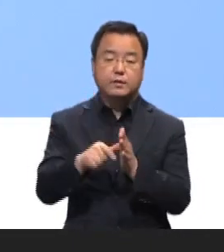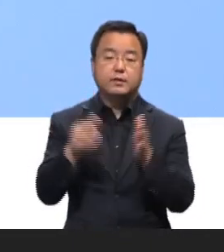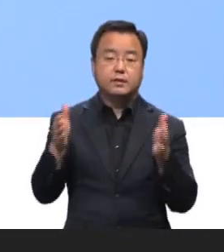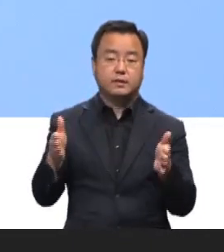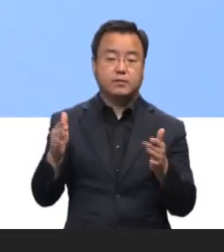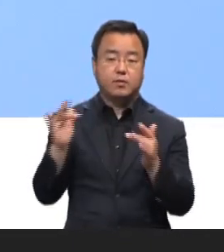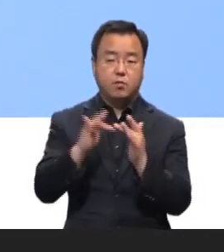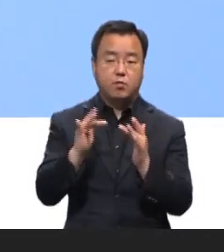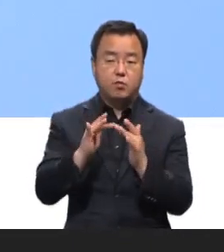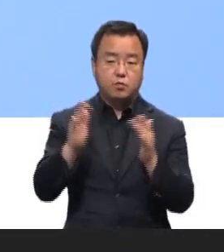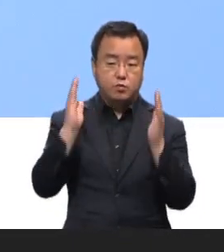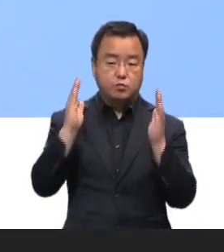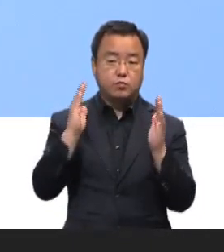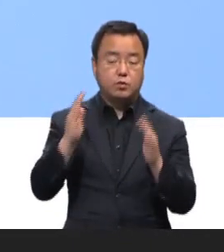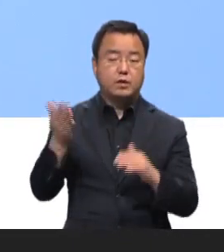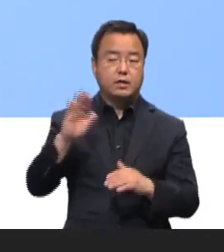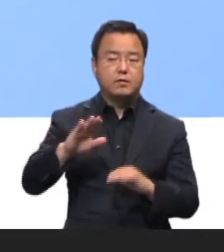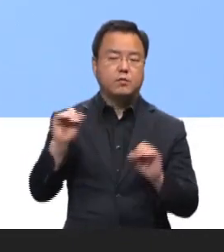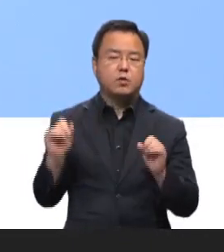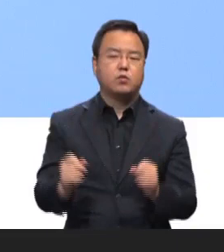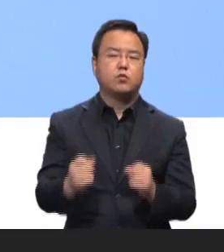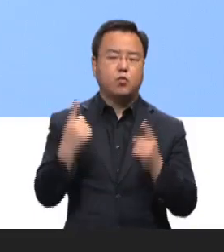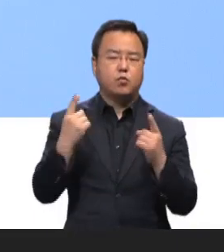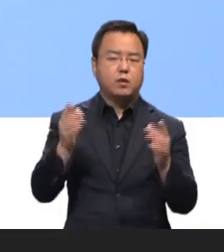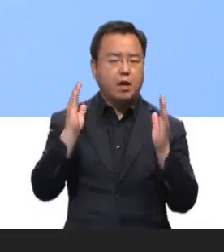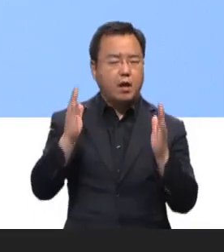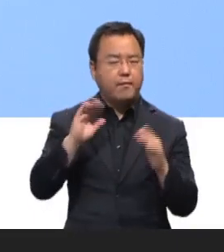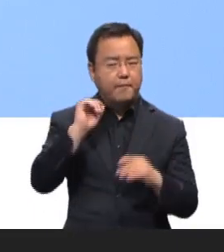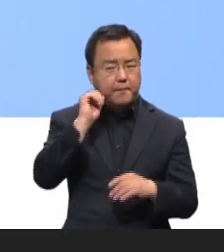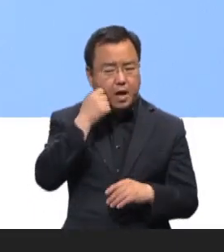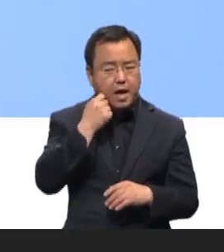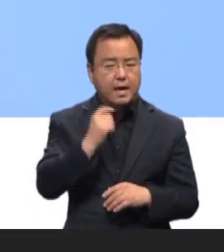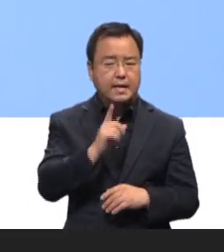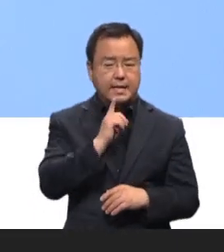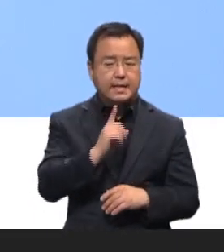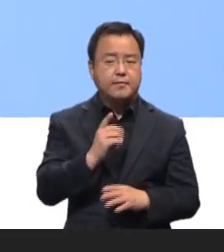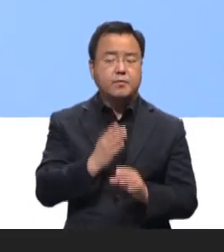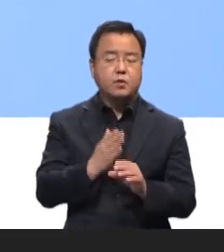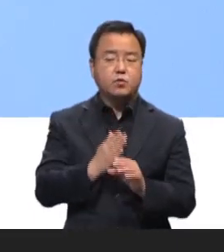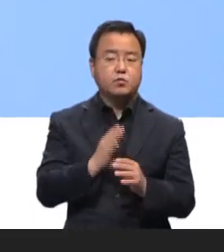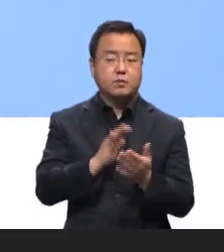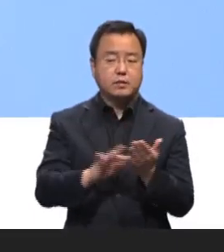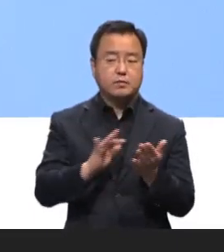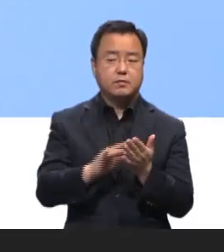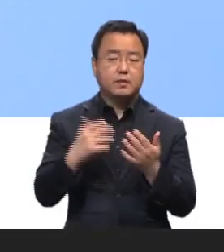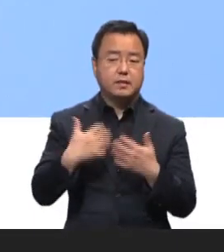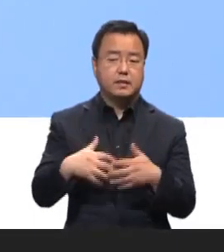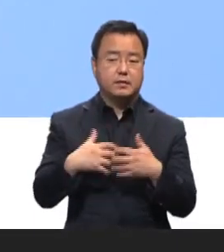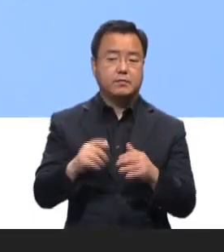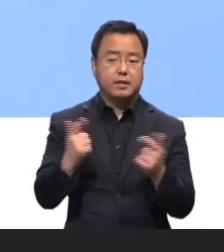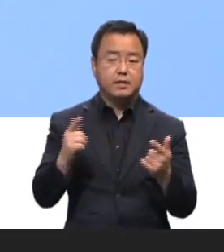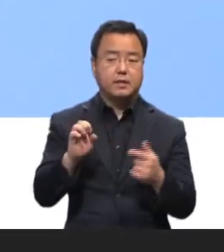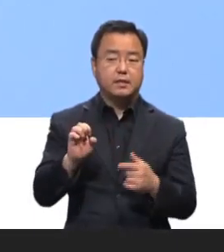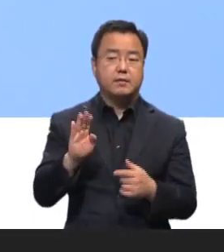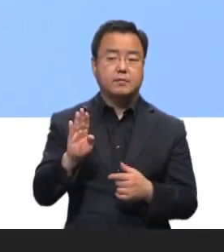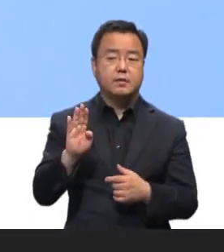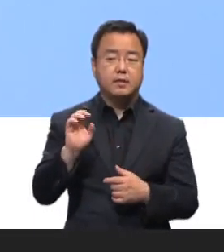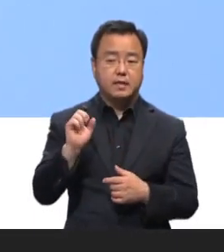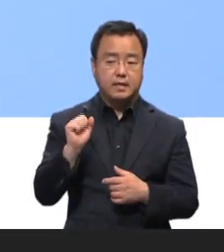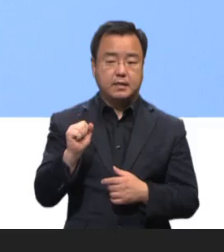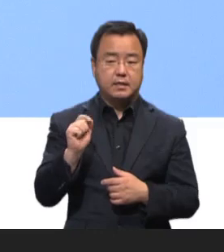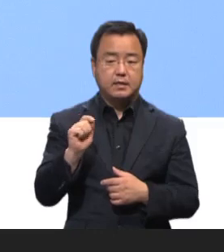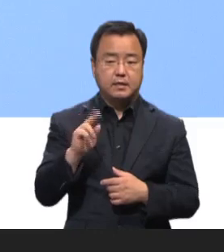원격 수업은 됐지만 실시간 수업은 좀 어렵다 이런 데에서 즉 스마트 기기가 아니라 ebs 의 텔레비전 프로그램과